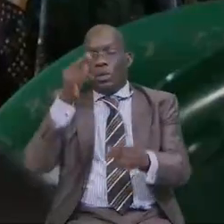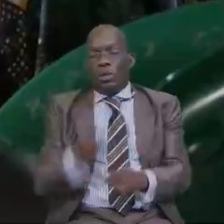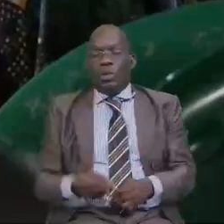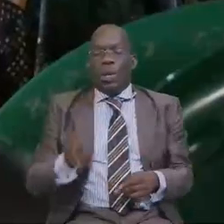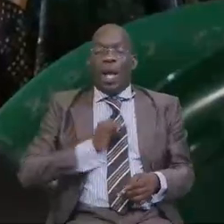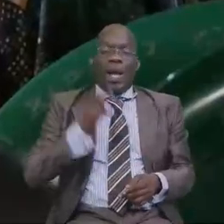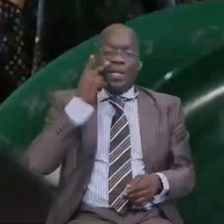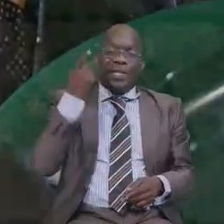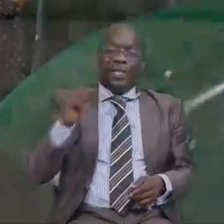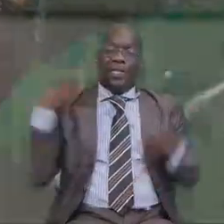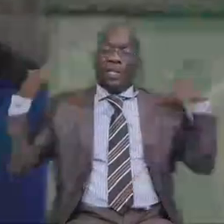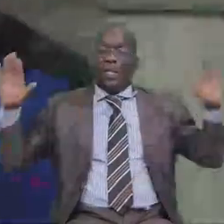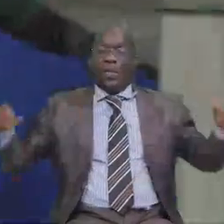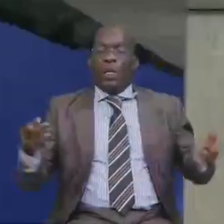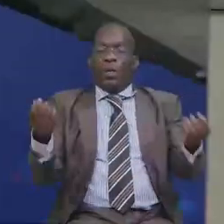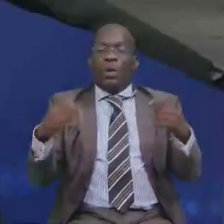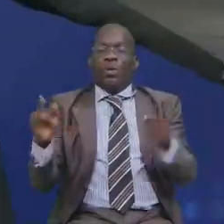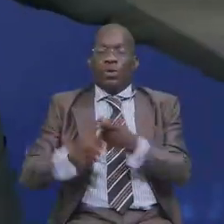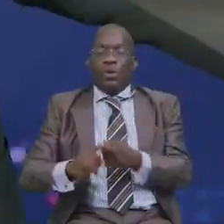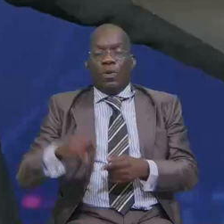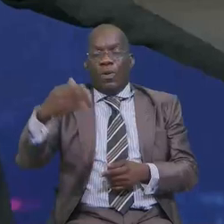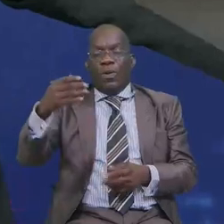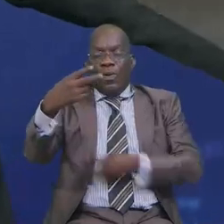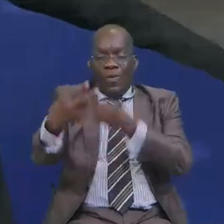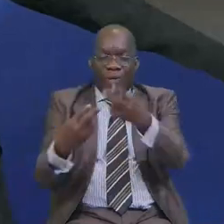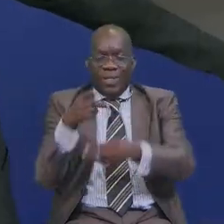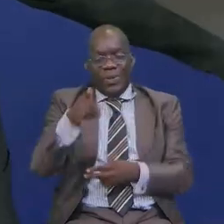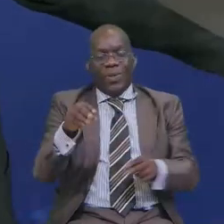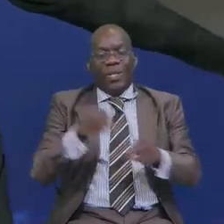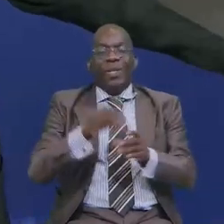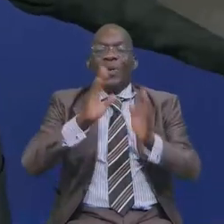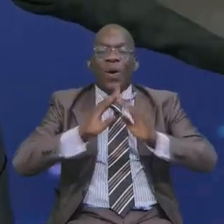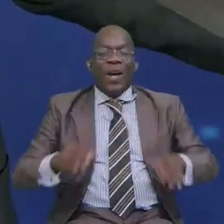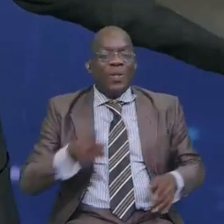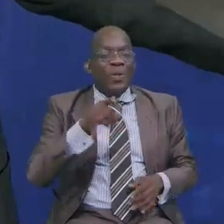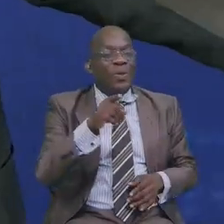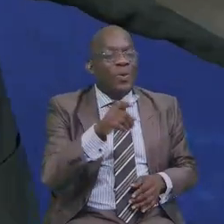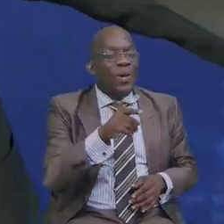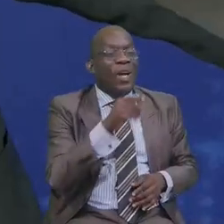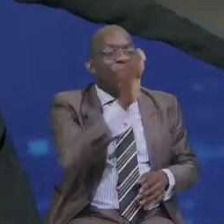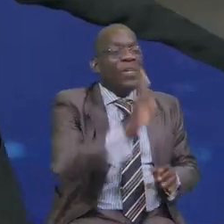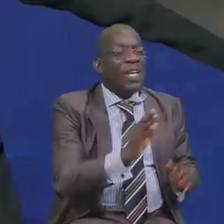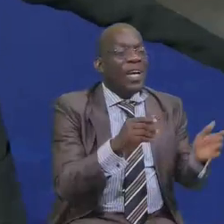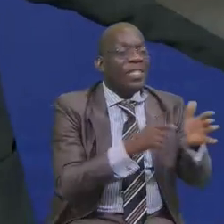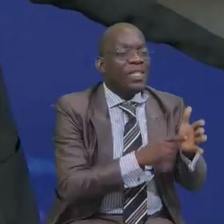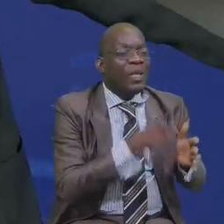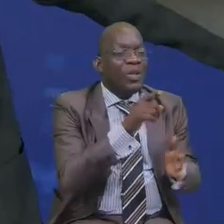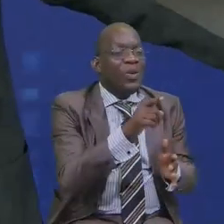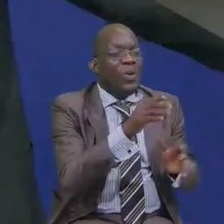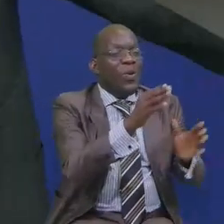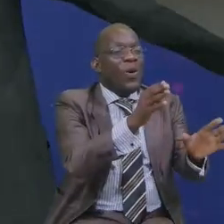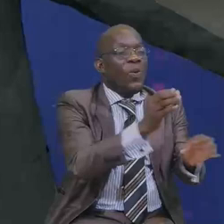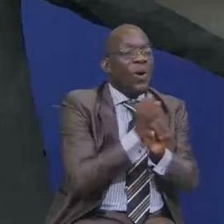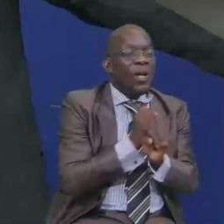vois les anges venant te visiter dans ta demeure. Oh, c'est toi tel évangéliste. Tu seras